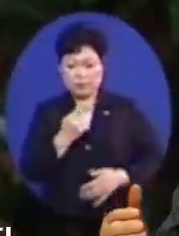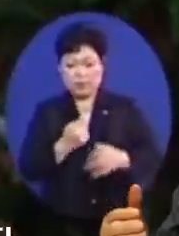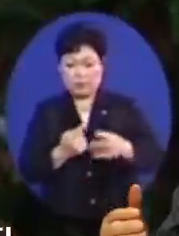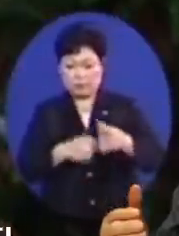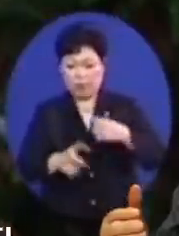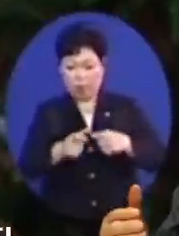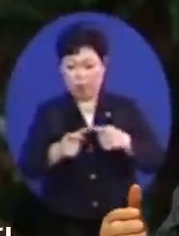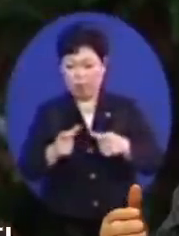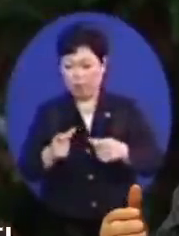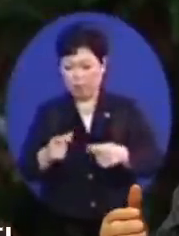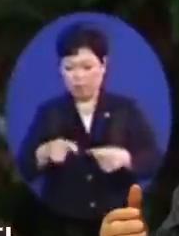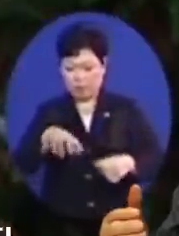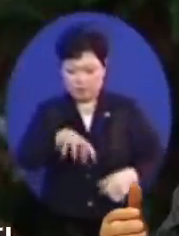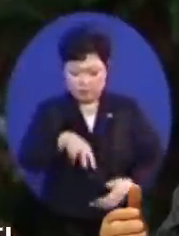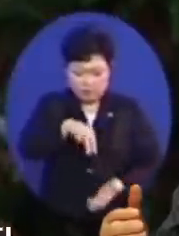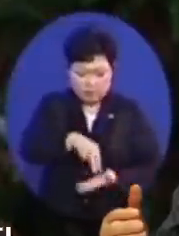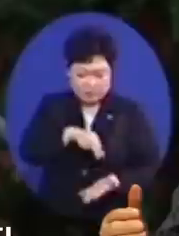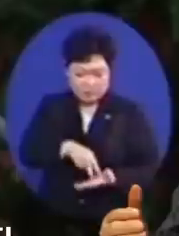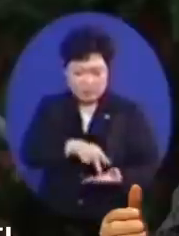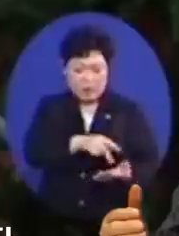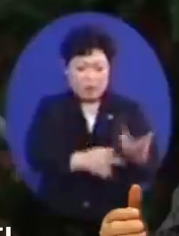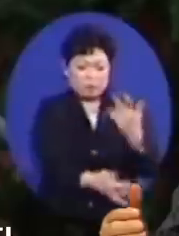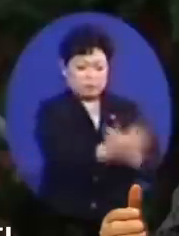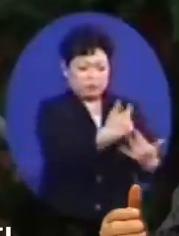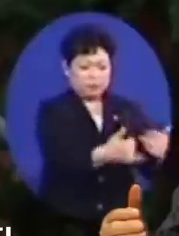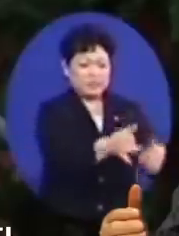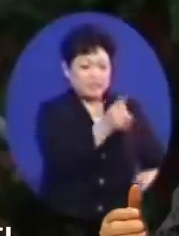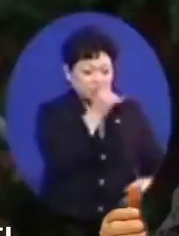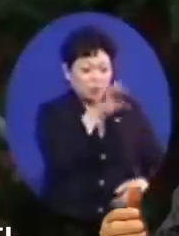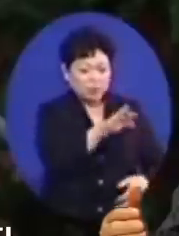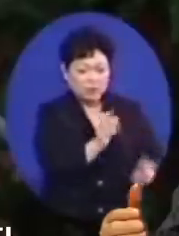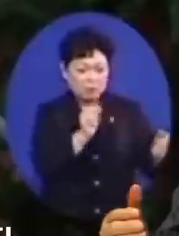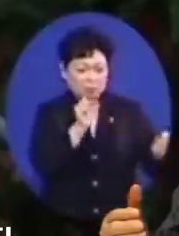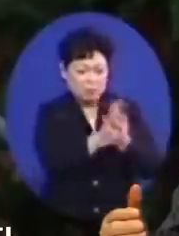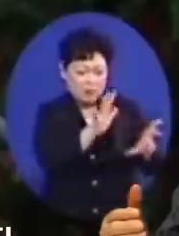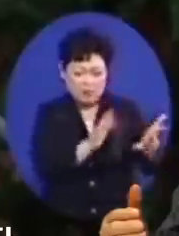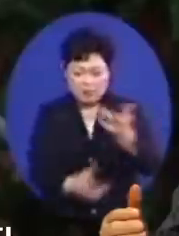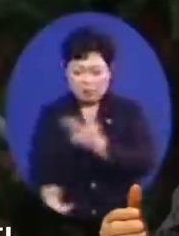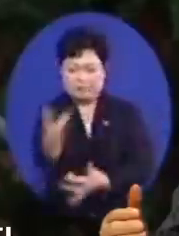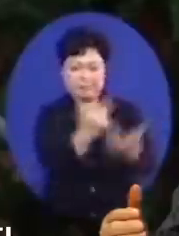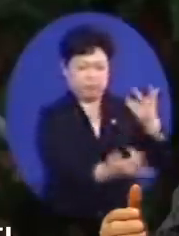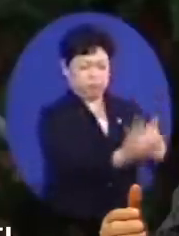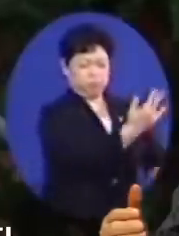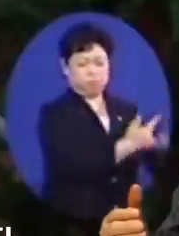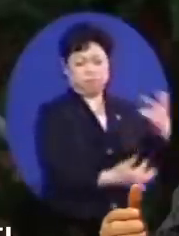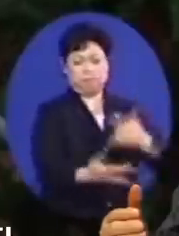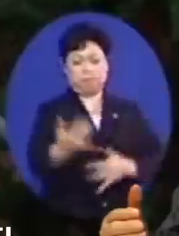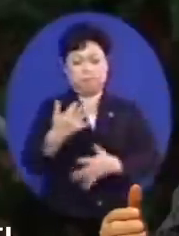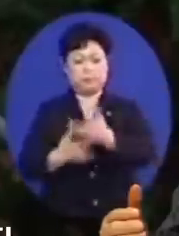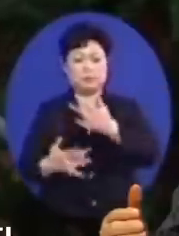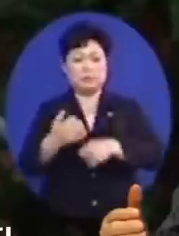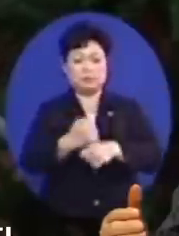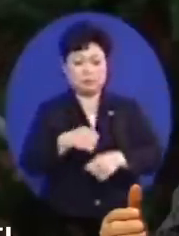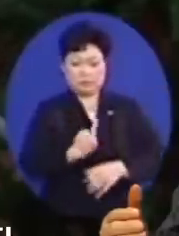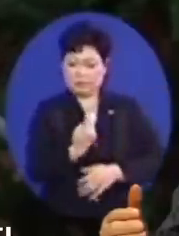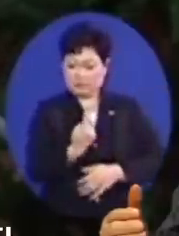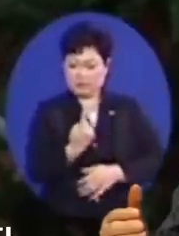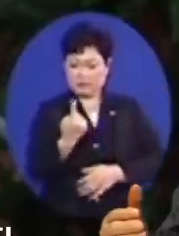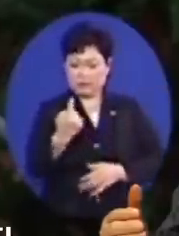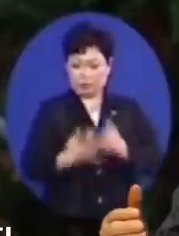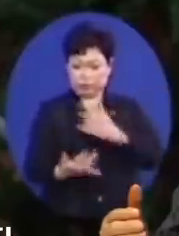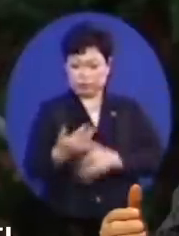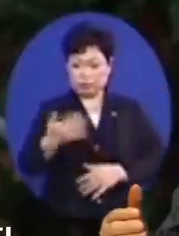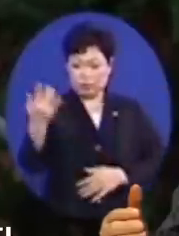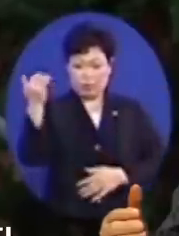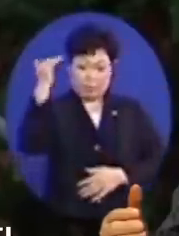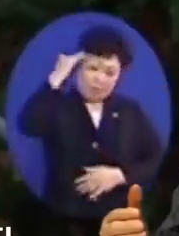붙어나가니까 자기는 불이 타버린 자리에 서 있었습니다. 그래 큰 불이 바다처럼 불어오으나 자기에게는 안 오는 것은 자기